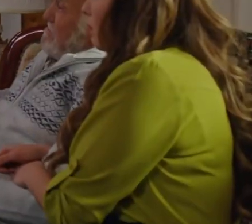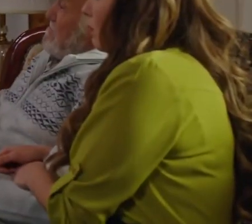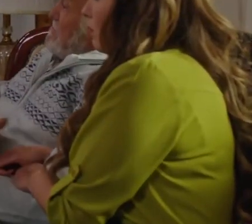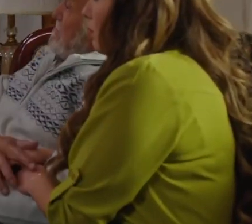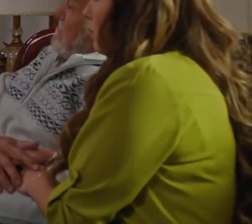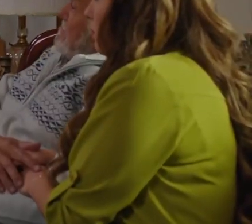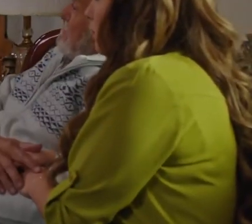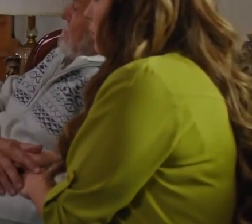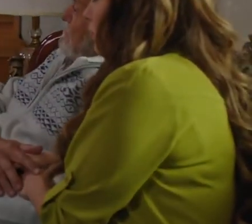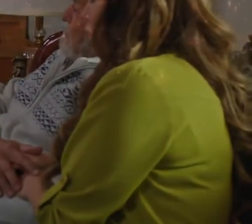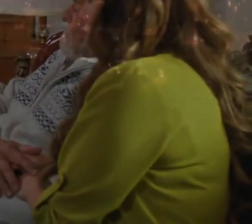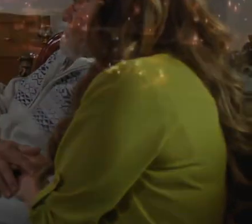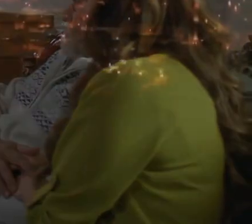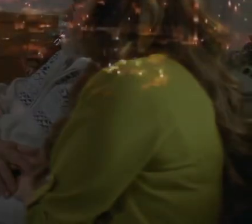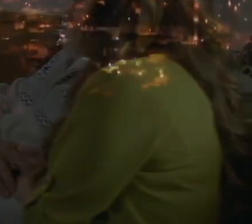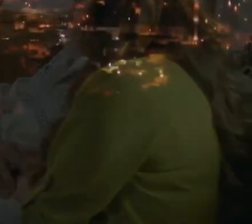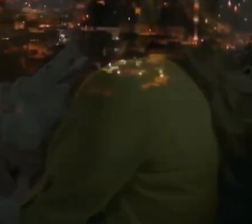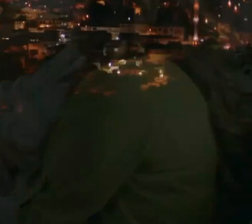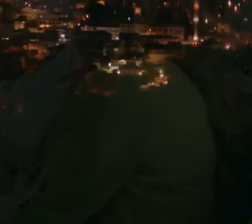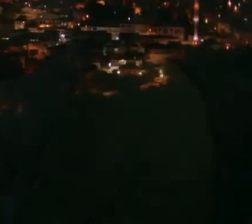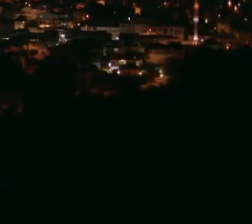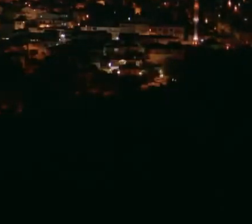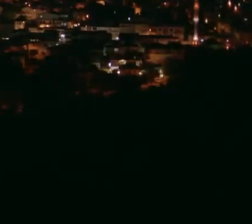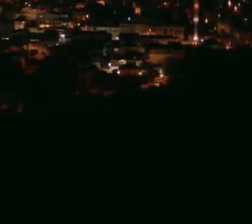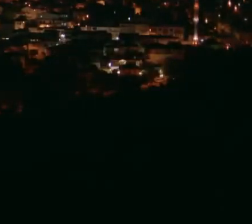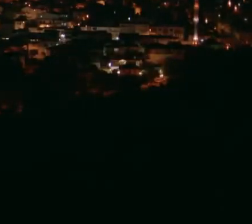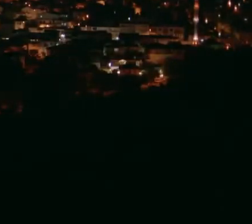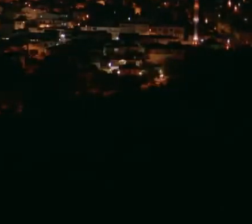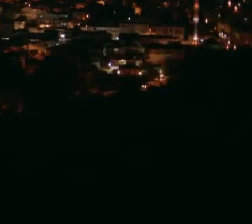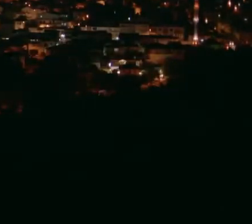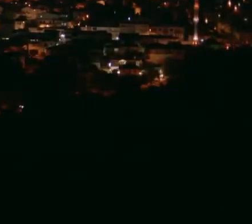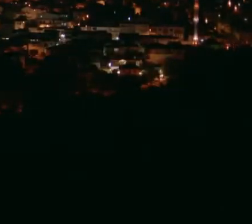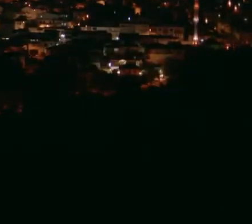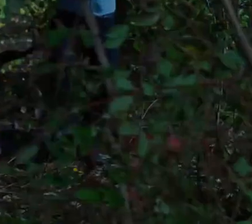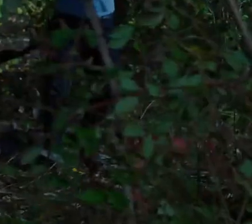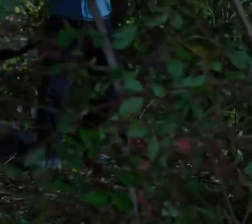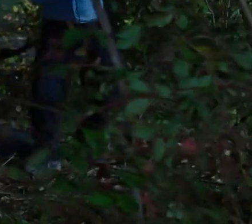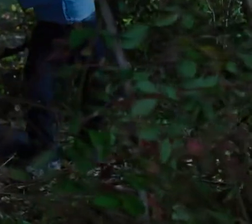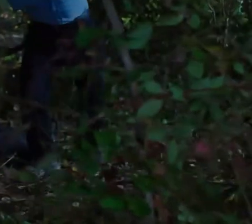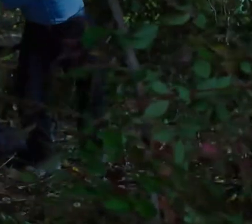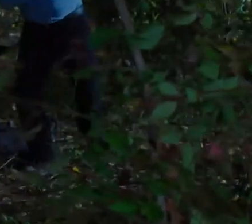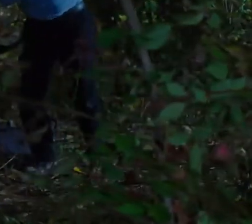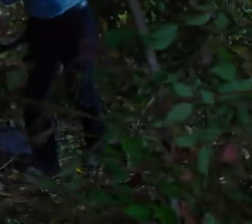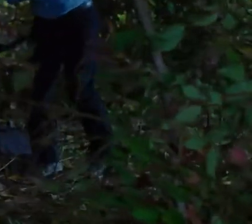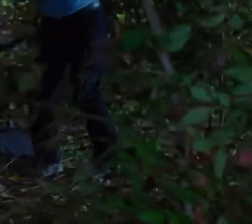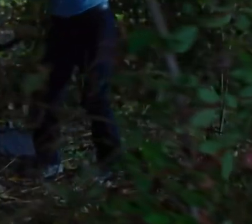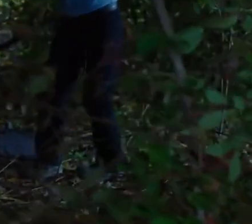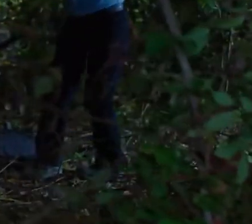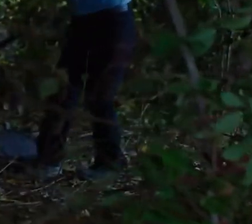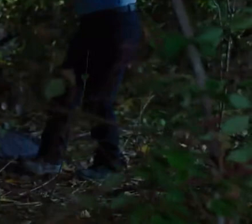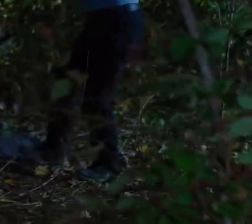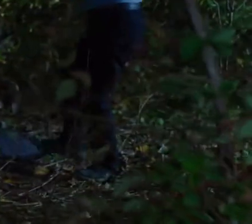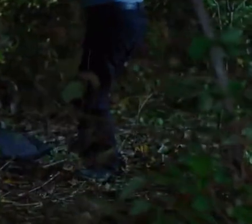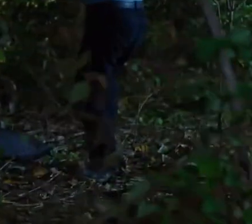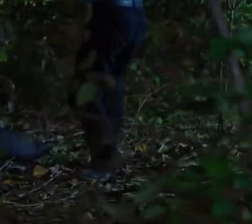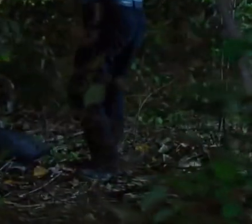gözlerini kaçırdı, çevresinde dolaştırarak düşünüyor. Gece ormanda İsmail kollarını göğsünde bağlamış, üşüyerek dolanıyor.